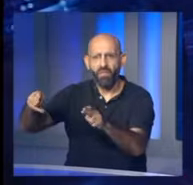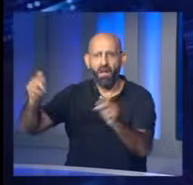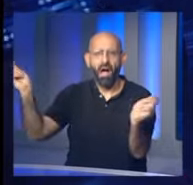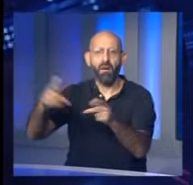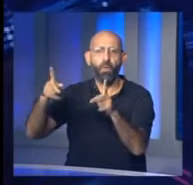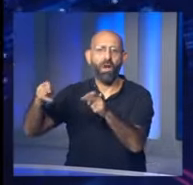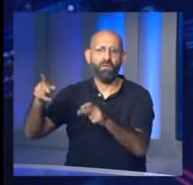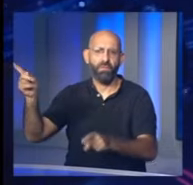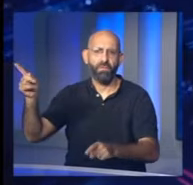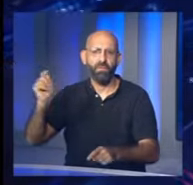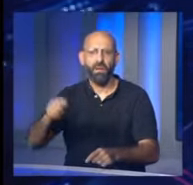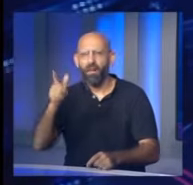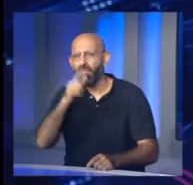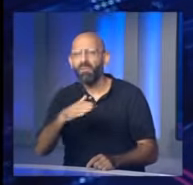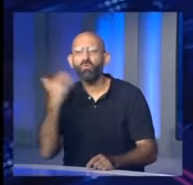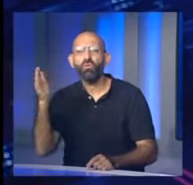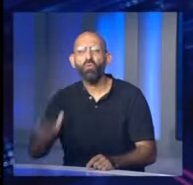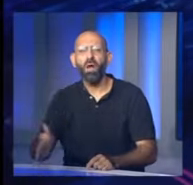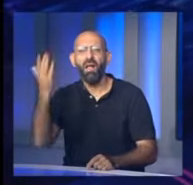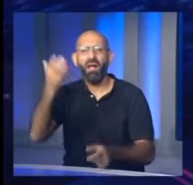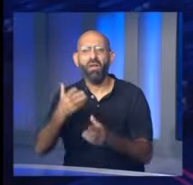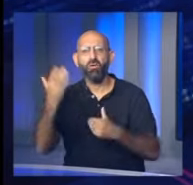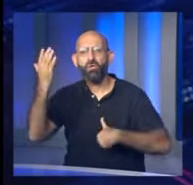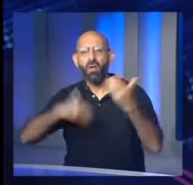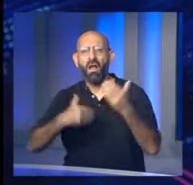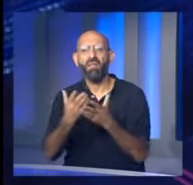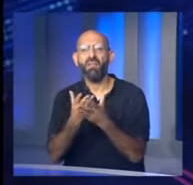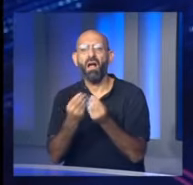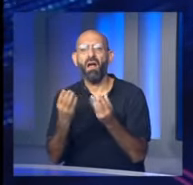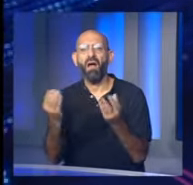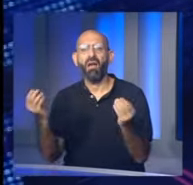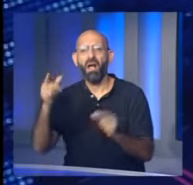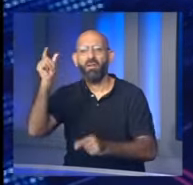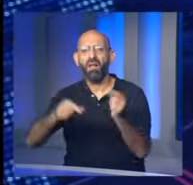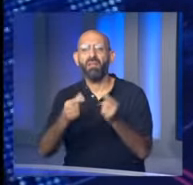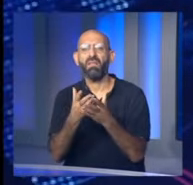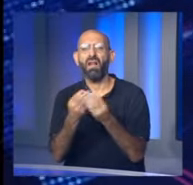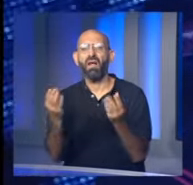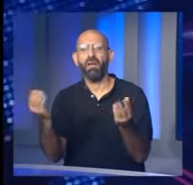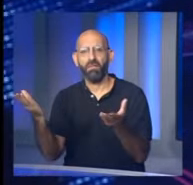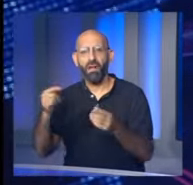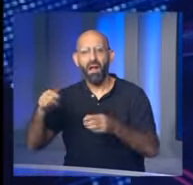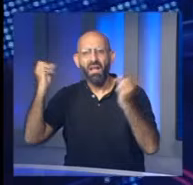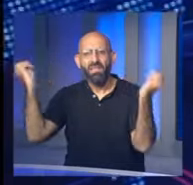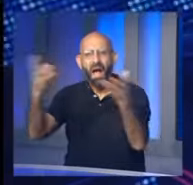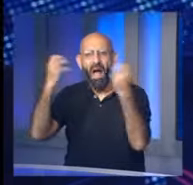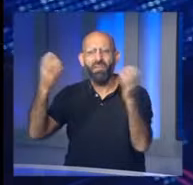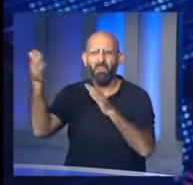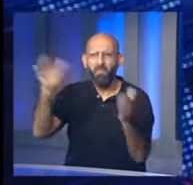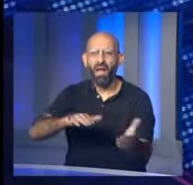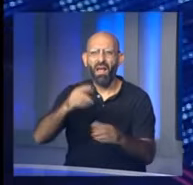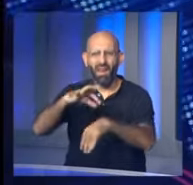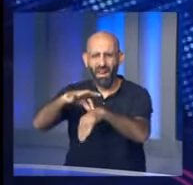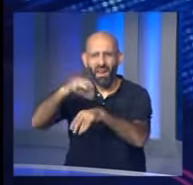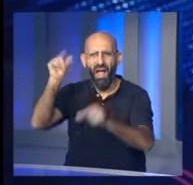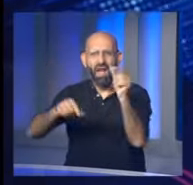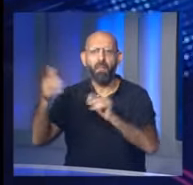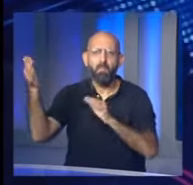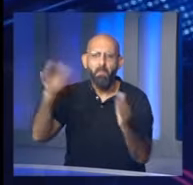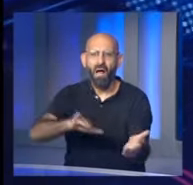شددنا على اولويه وقف العدوان الاسرائيلي الذي يتسبب بسقوط اعداد كبيره من الشهداء والجرحى ولا